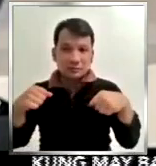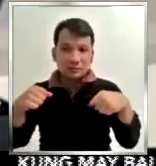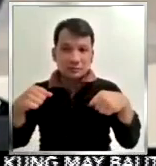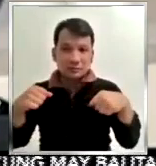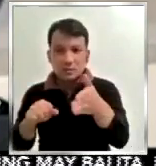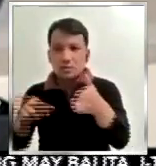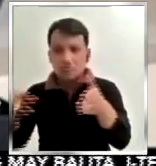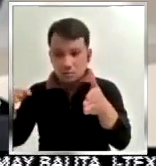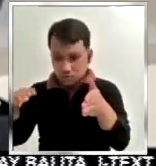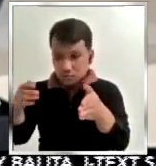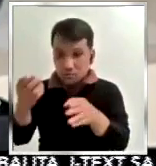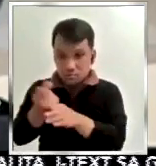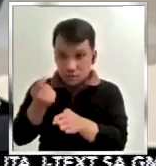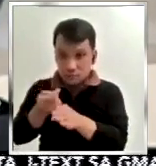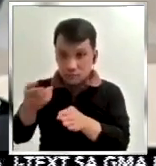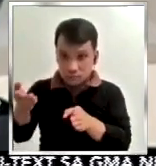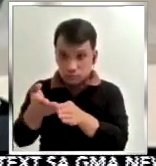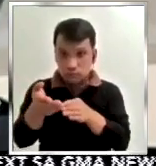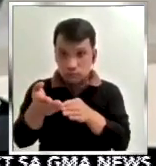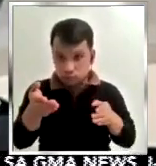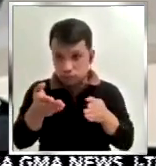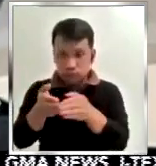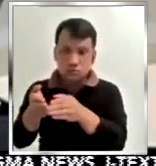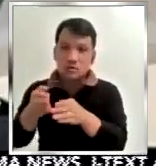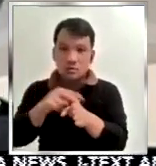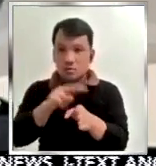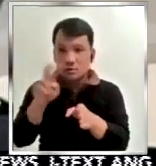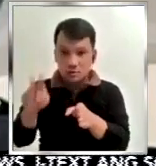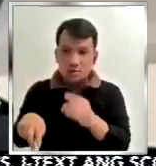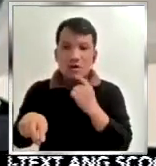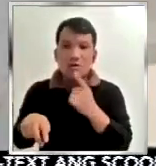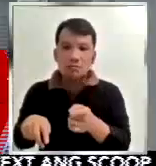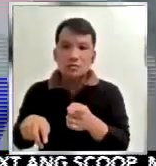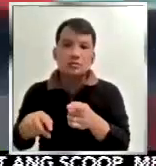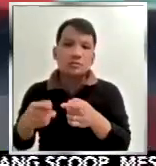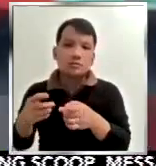ang driver at pahinante ng truck para tulungan ang rider.